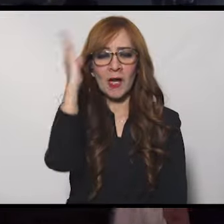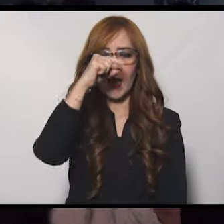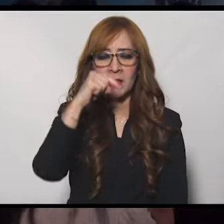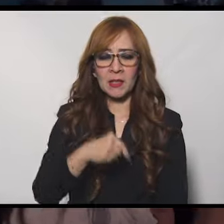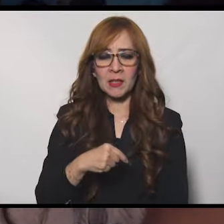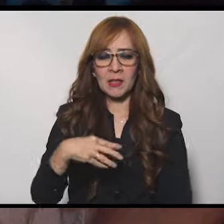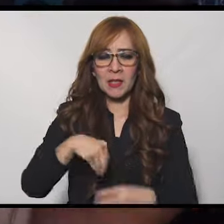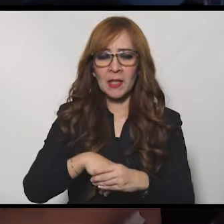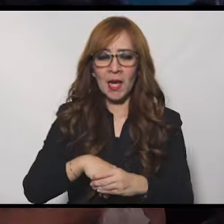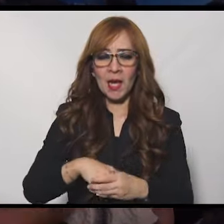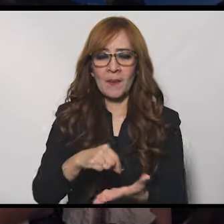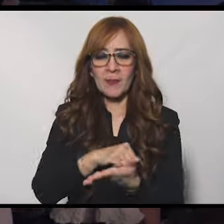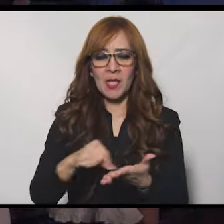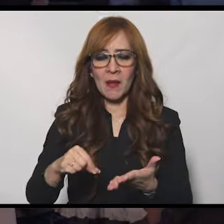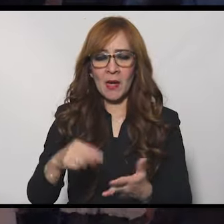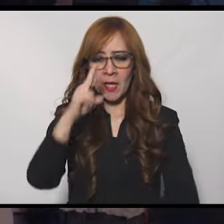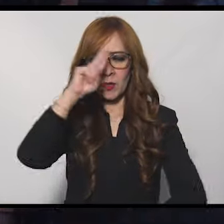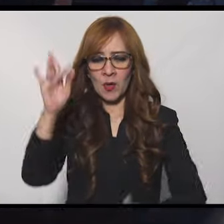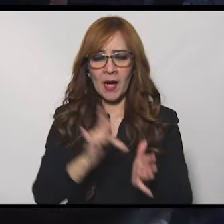in Jesus' mighty name.